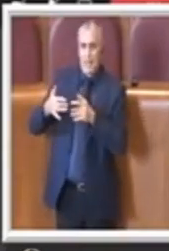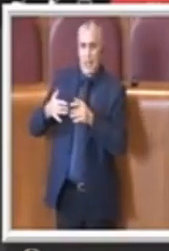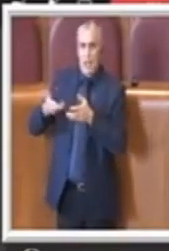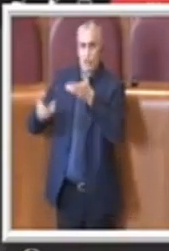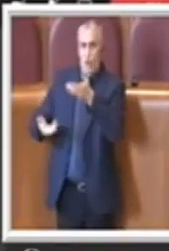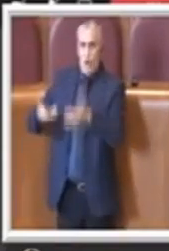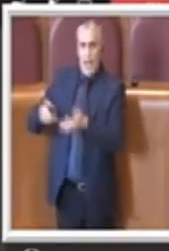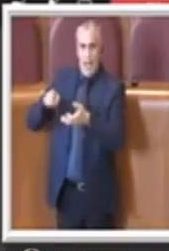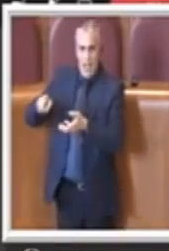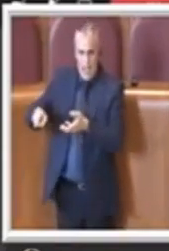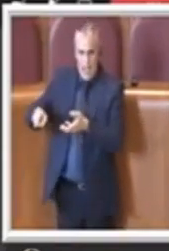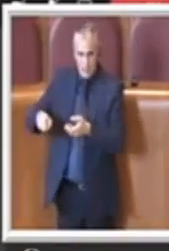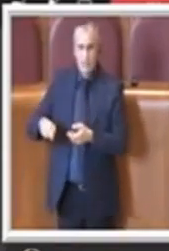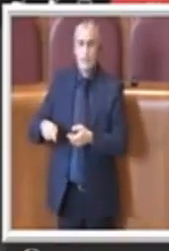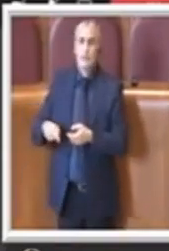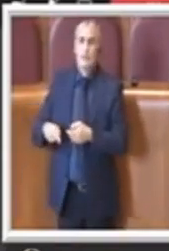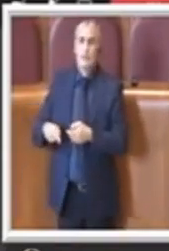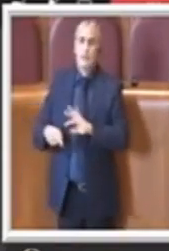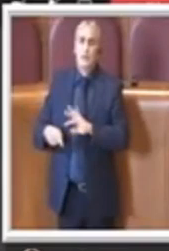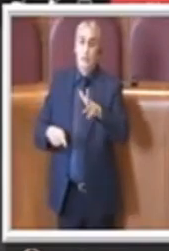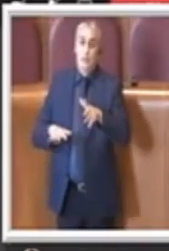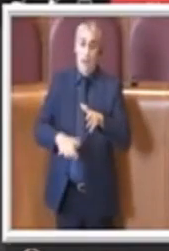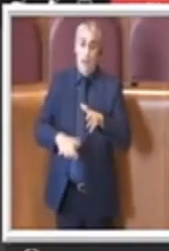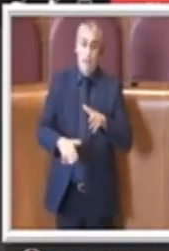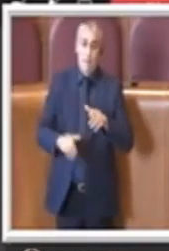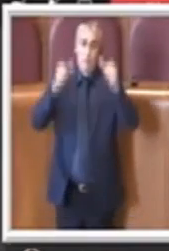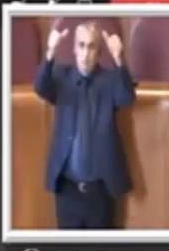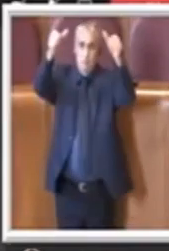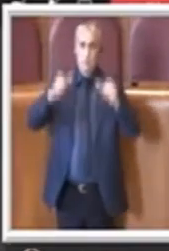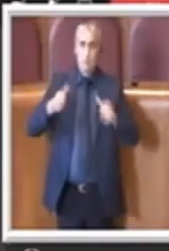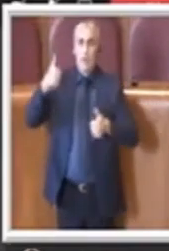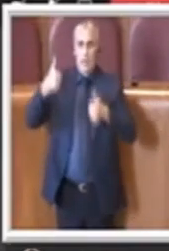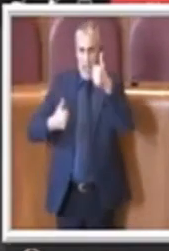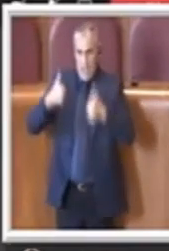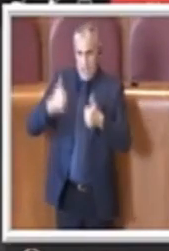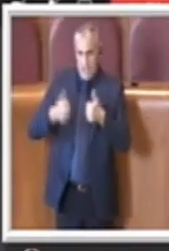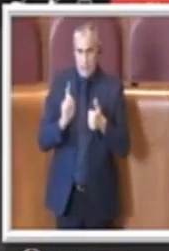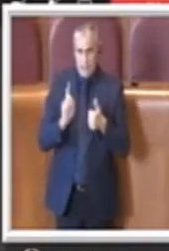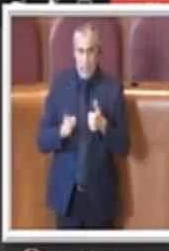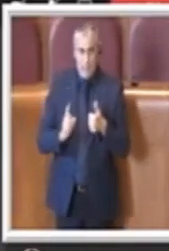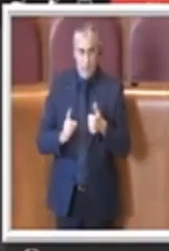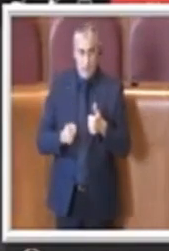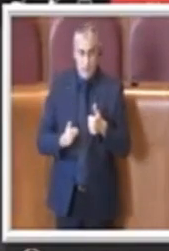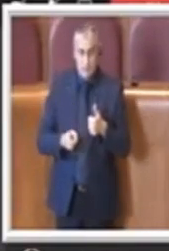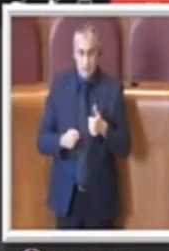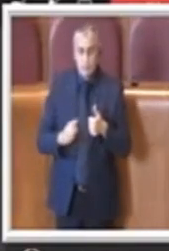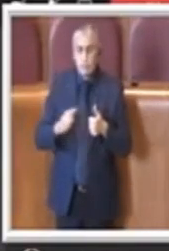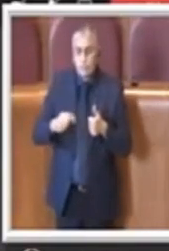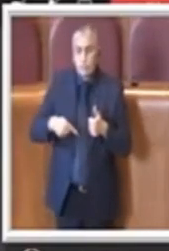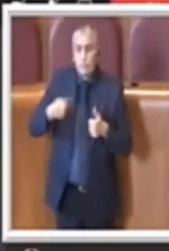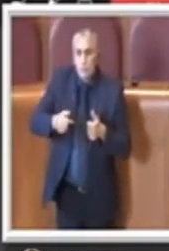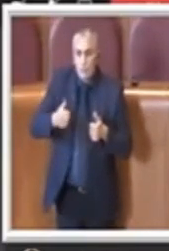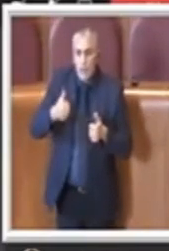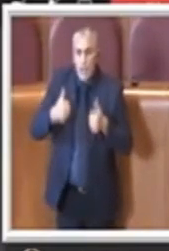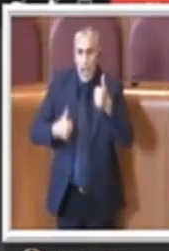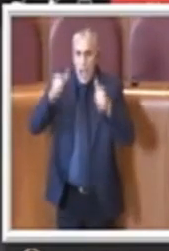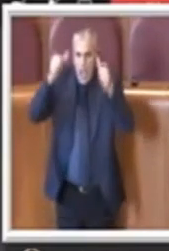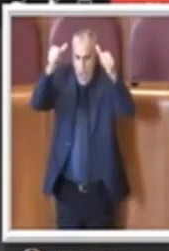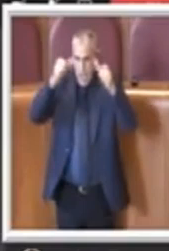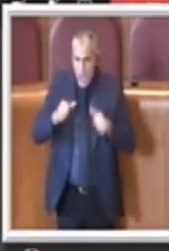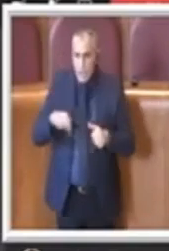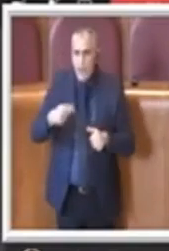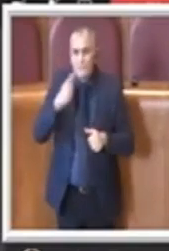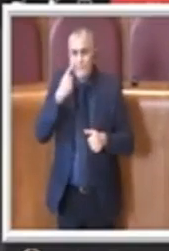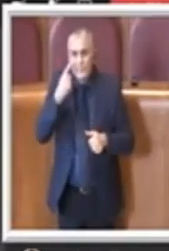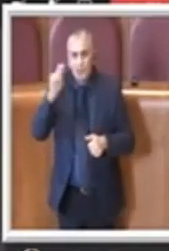adesso uscì dalla gara per cui una volta uscita la gara poi i tempi della gara e poi ci sarà la